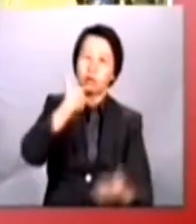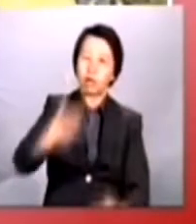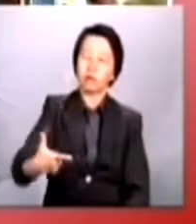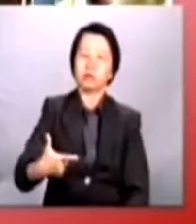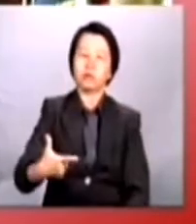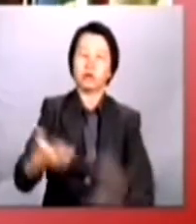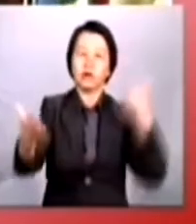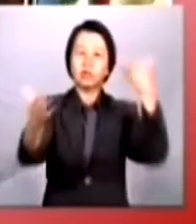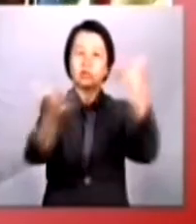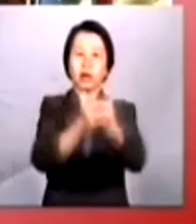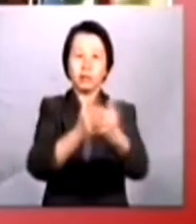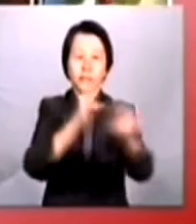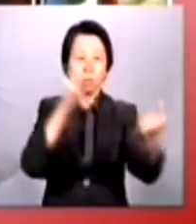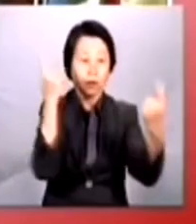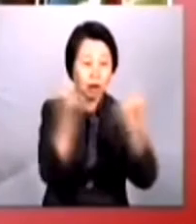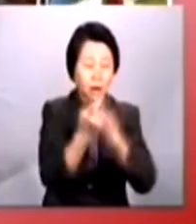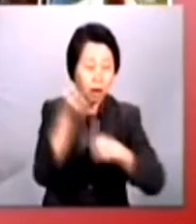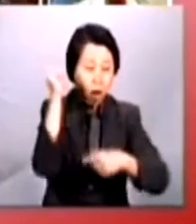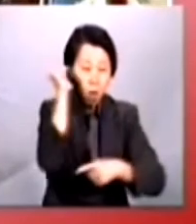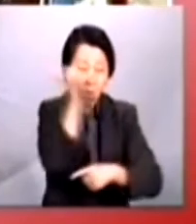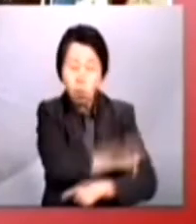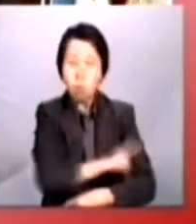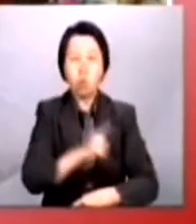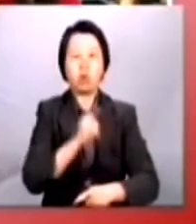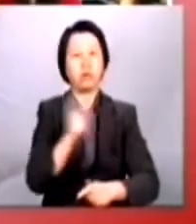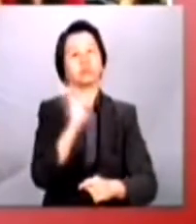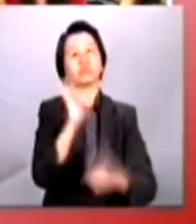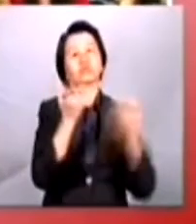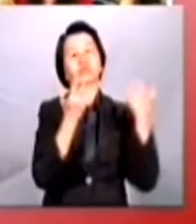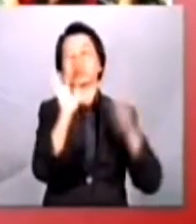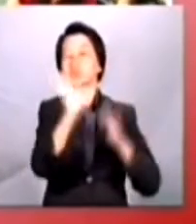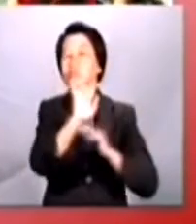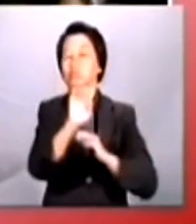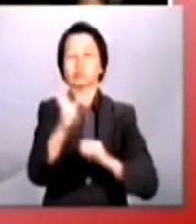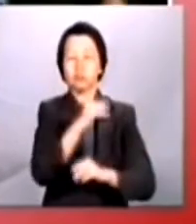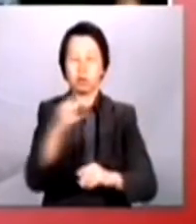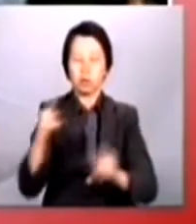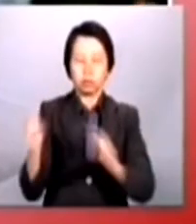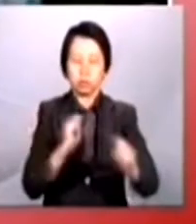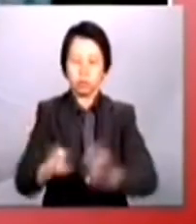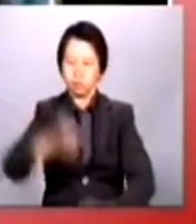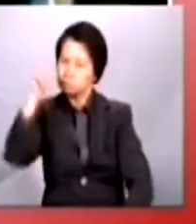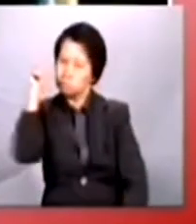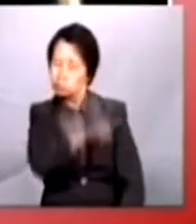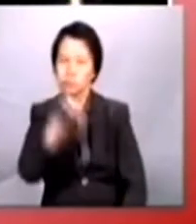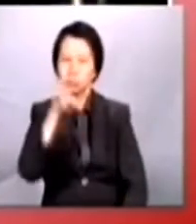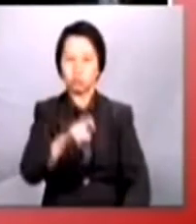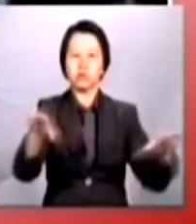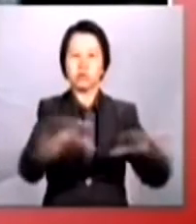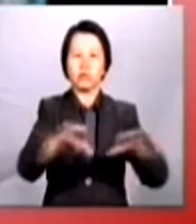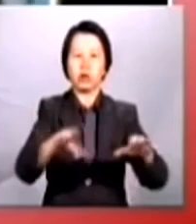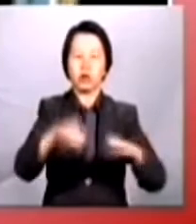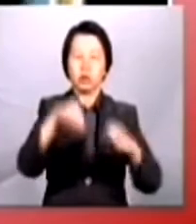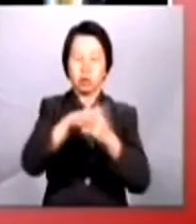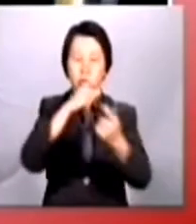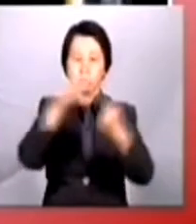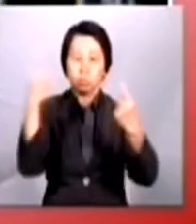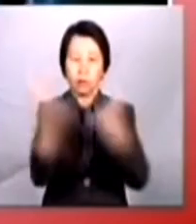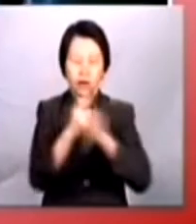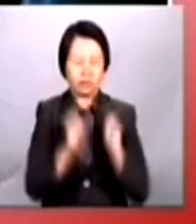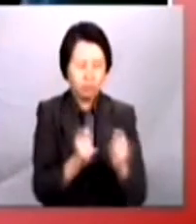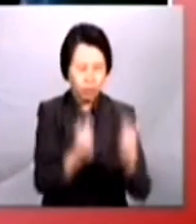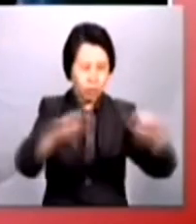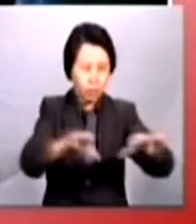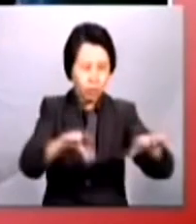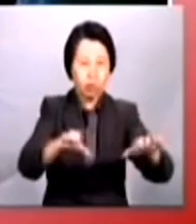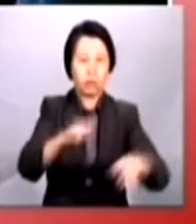lama sehingga keadaan menjadi lebih meruncing dan tindakan drastic Perlu diambil dalam keadaan yang